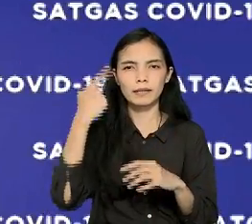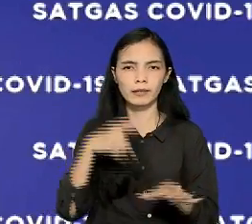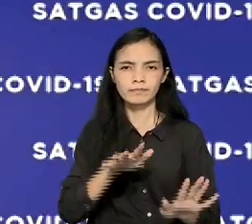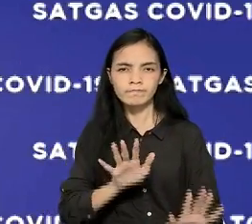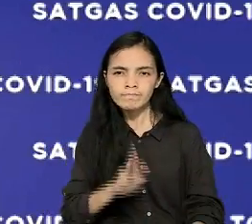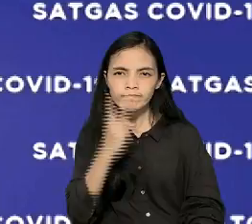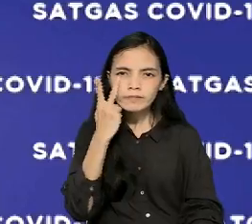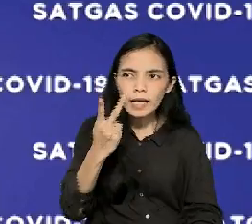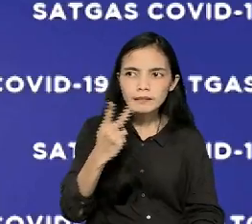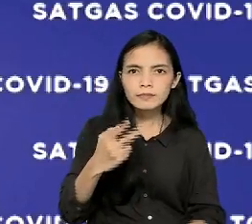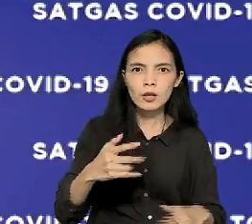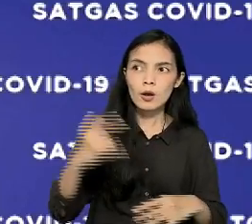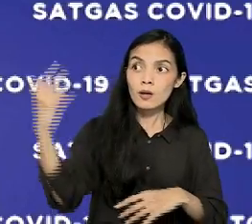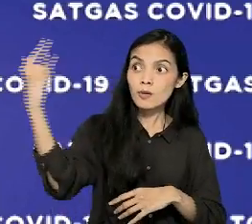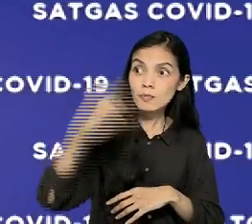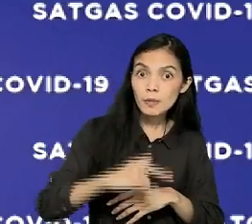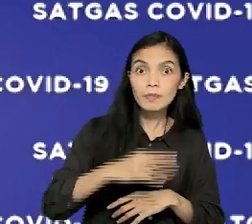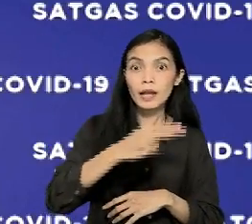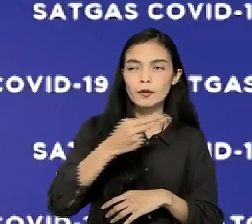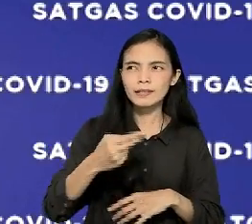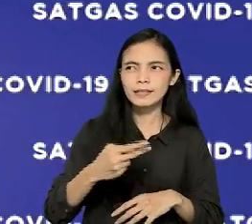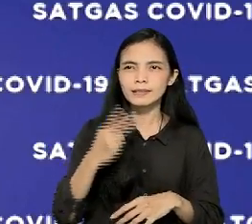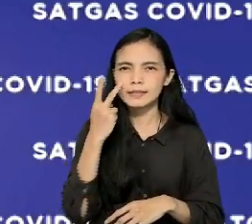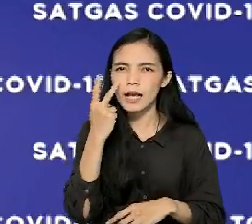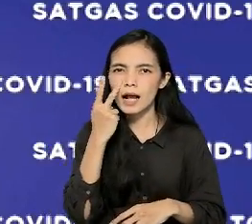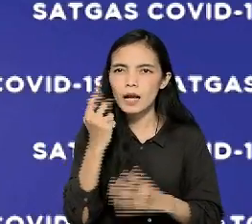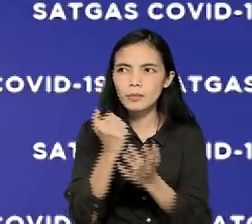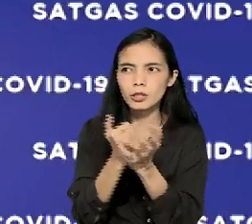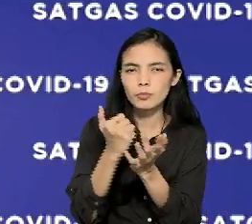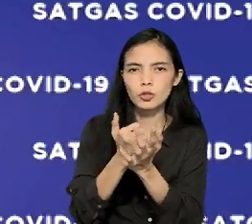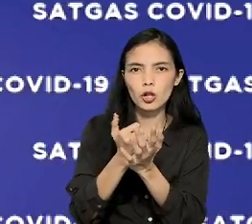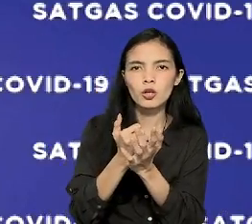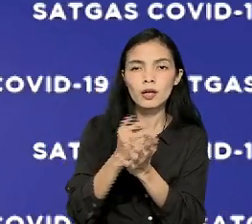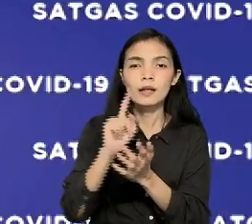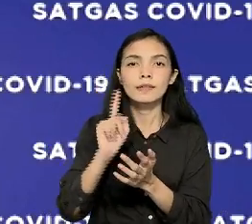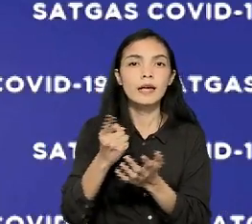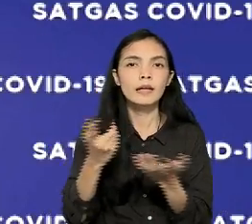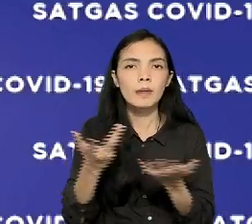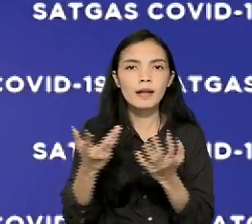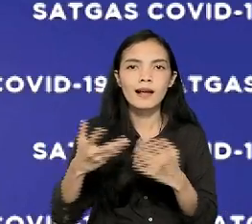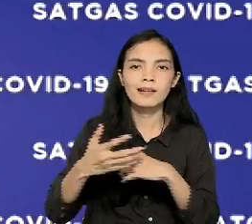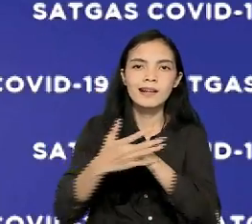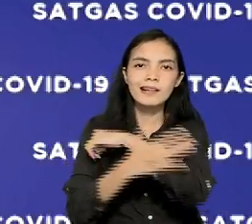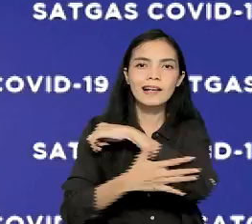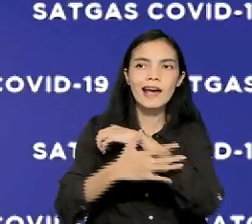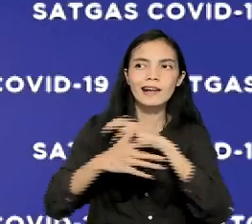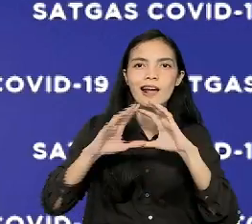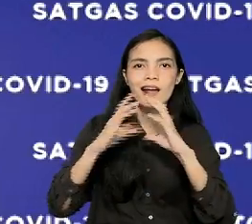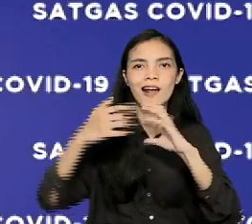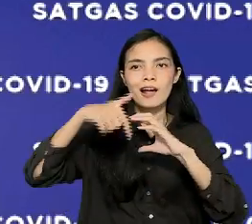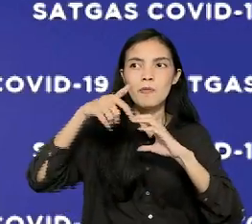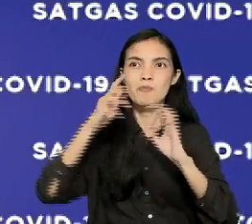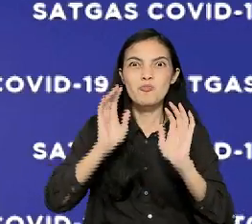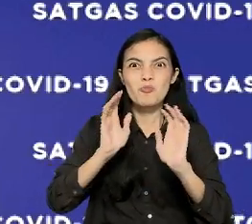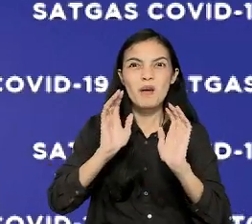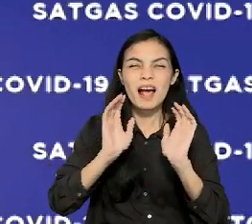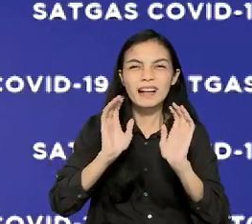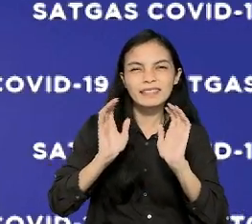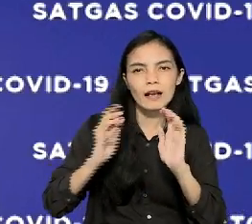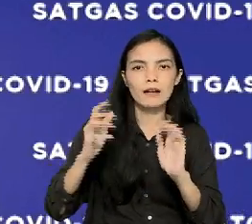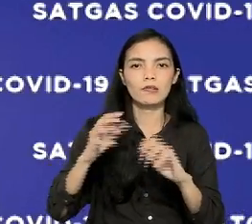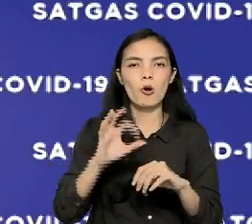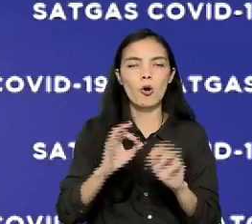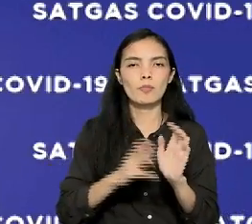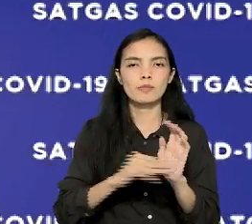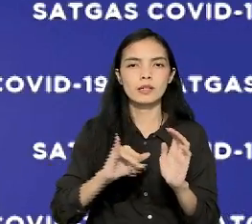mengetatkan pengawasan di pintu-pintu masuk kedatangan luar negeri, utamanya dari negara-negara yang tingkat kasus Omikronnya terdeteksi